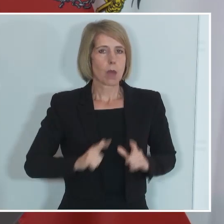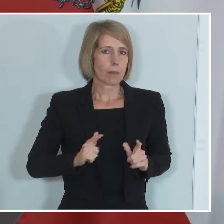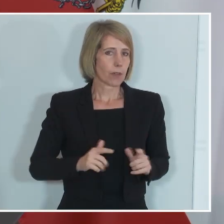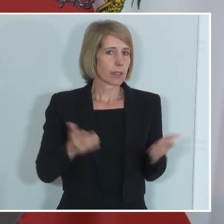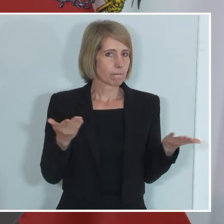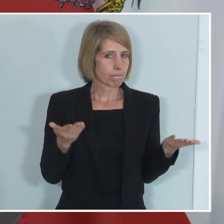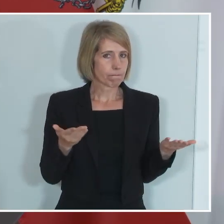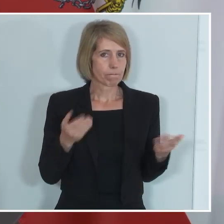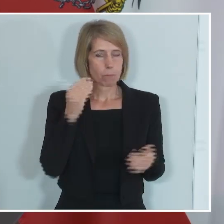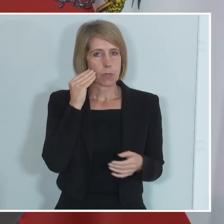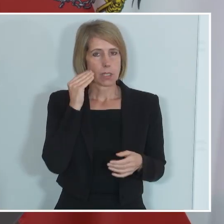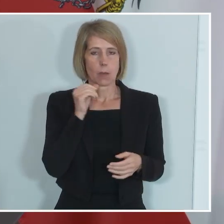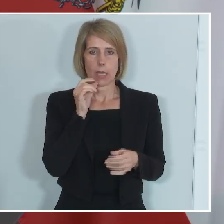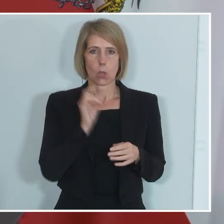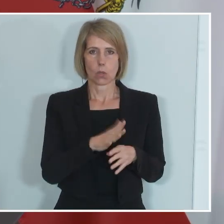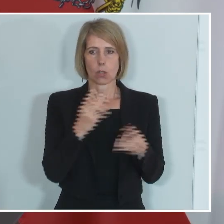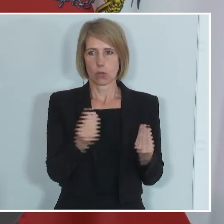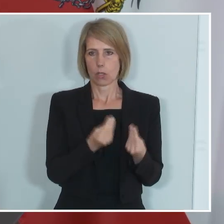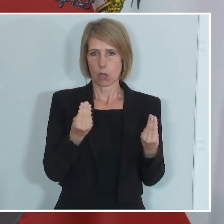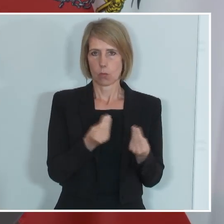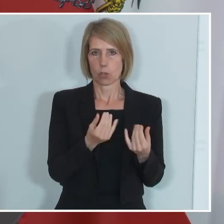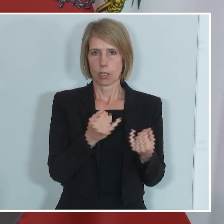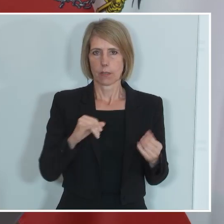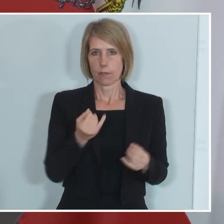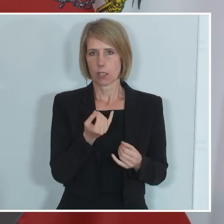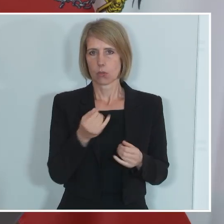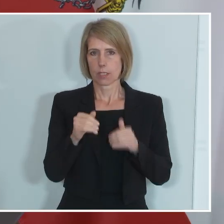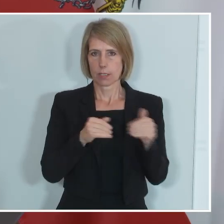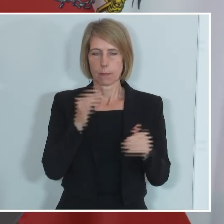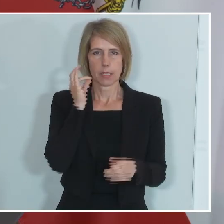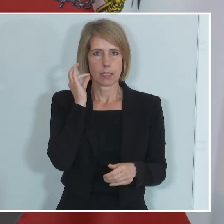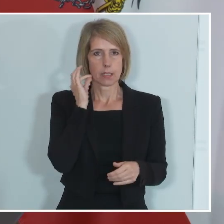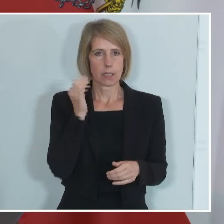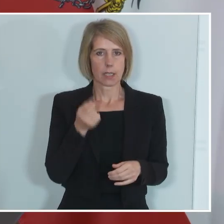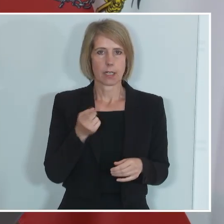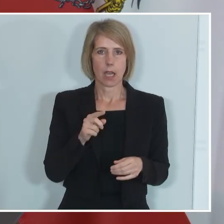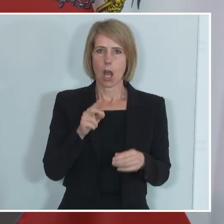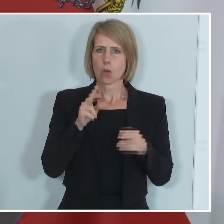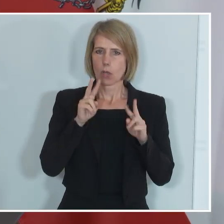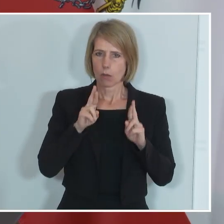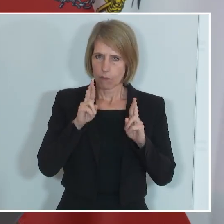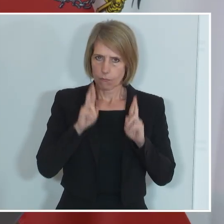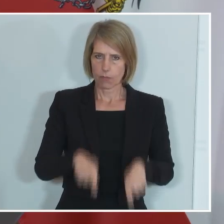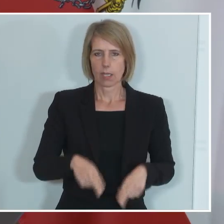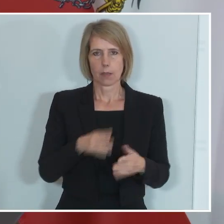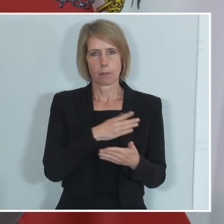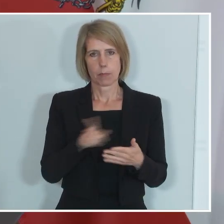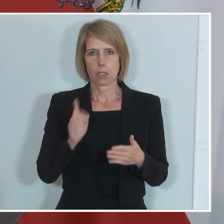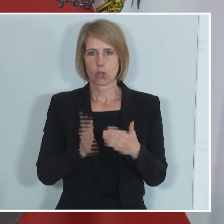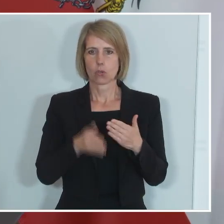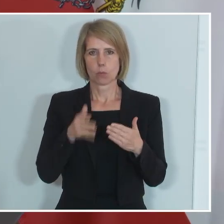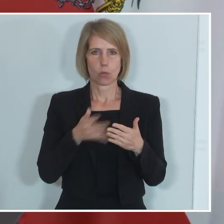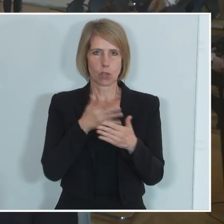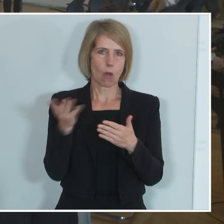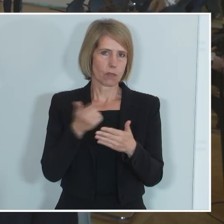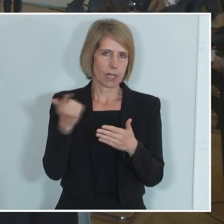glaube, sämtliche unglücklichen Umstände, wie es die Justizministerin gesagt hat, sind heute auch restlos und transparent aufzuklären. Vielen Dank. Wir machen jetzt